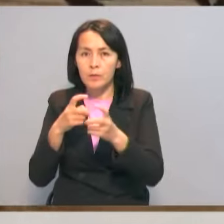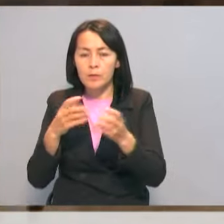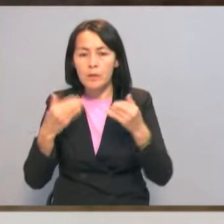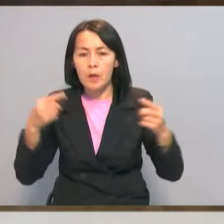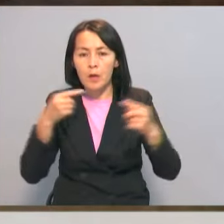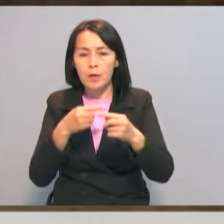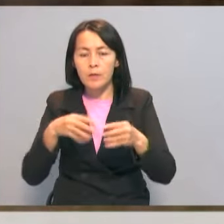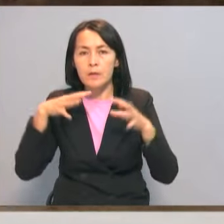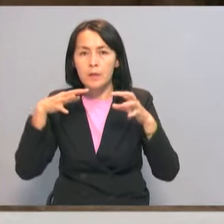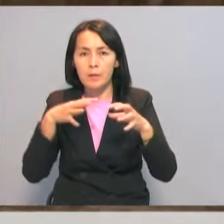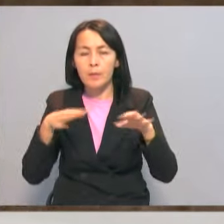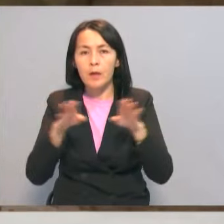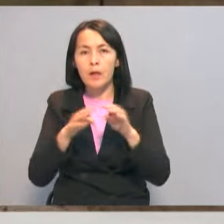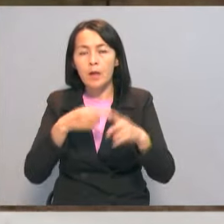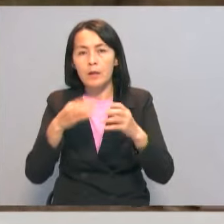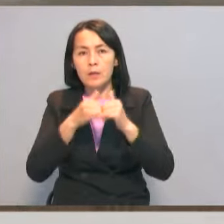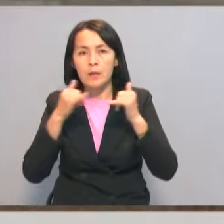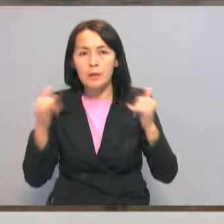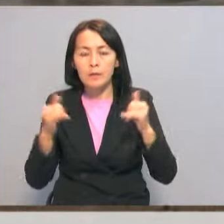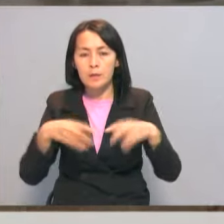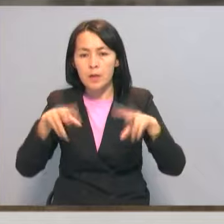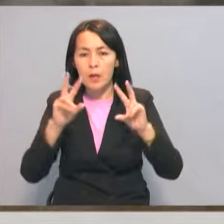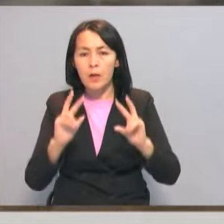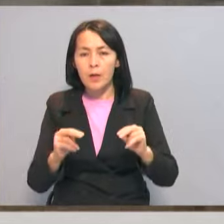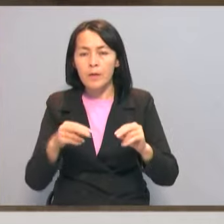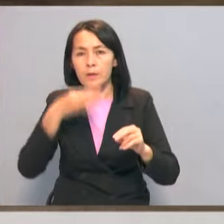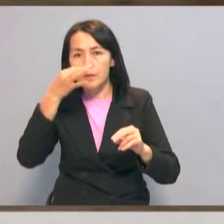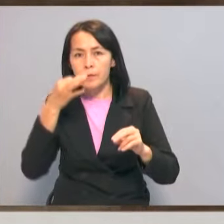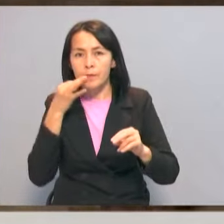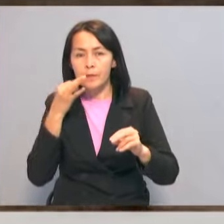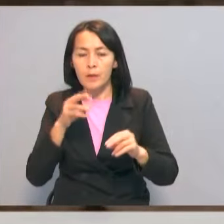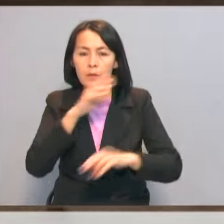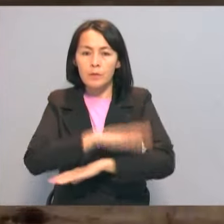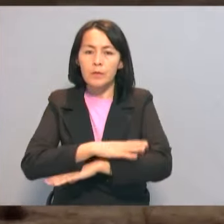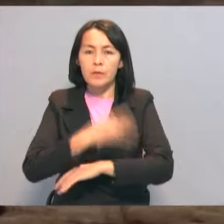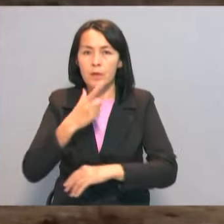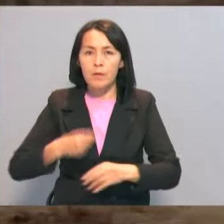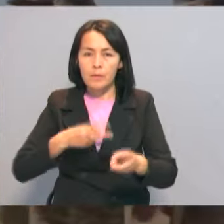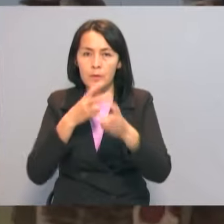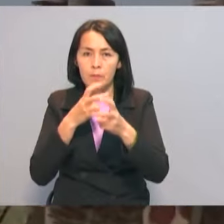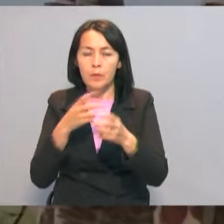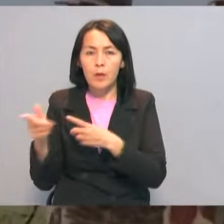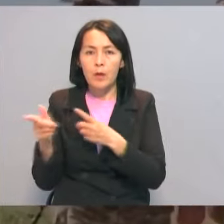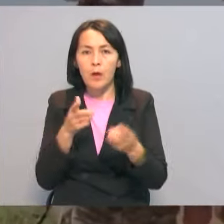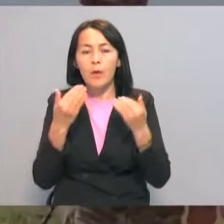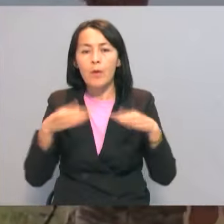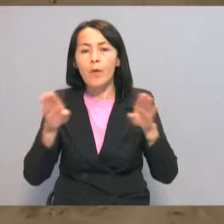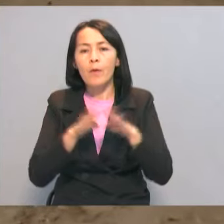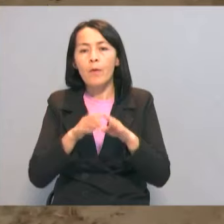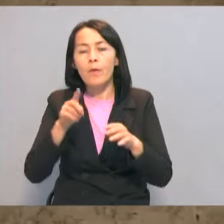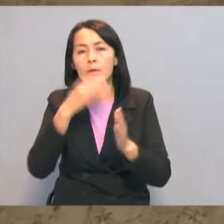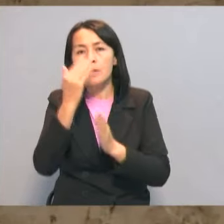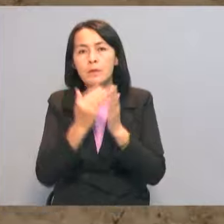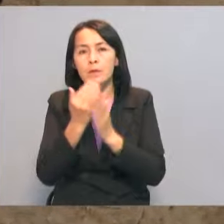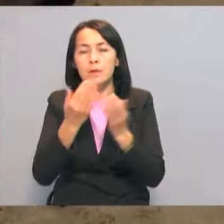противника, нападении на него и осуществлении профессиональных тактических действий. Боевая стрелковая подготовка подразделения является